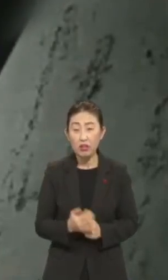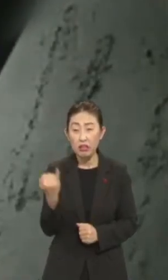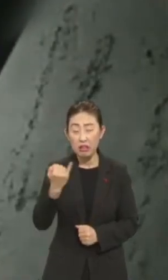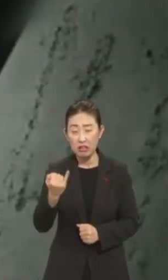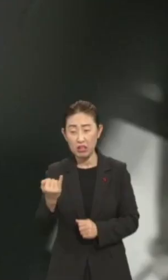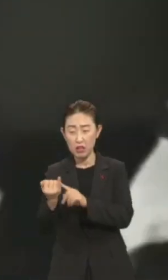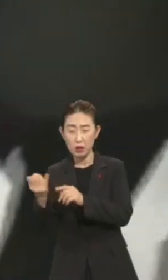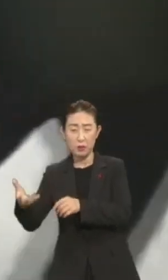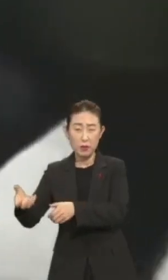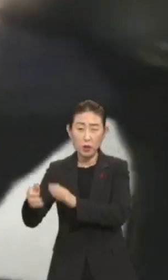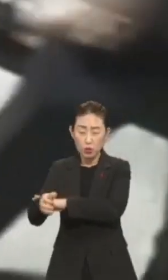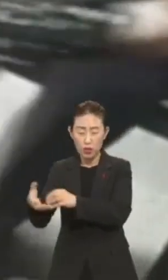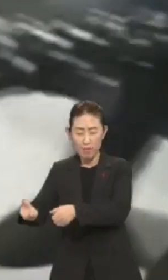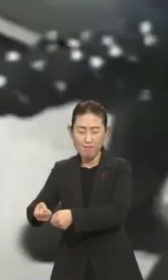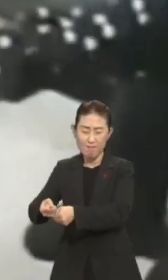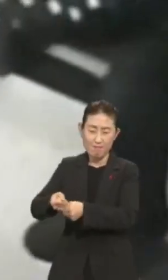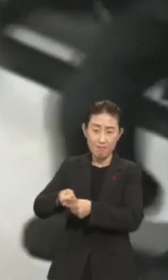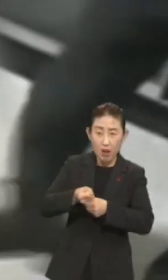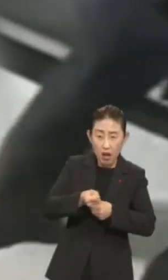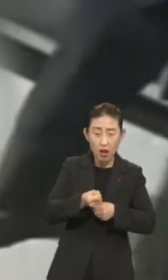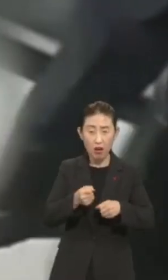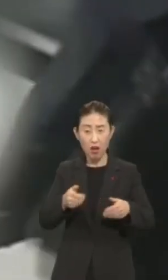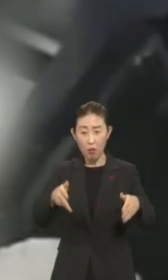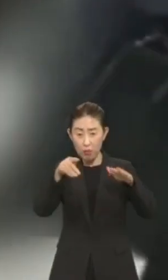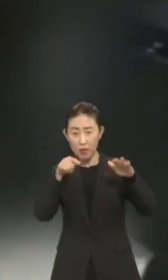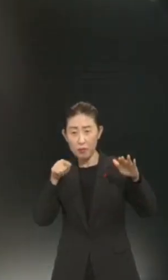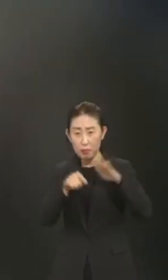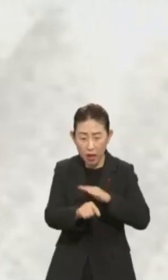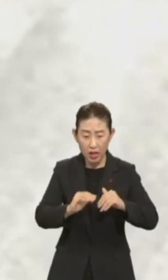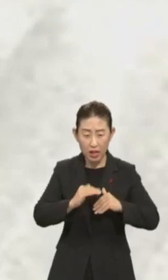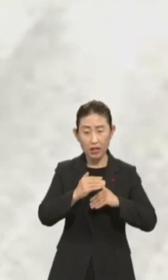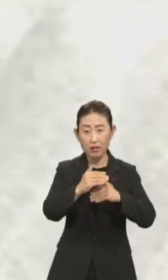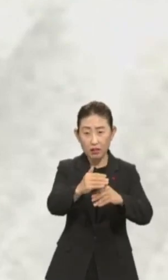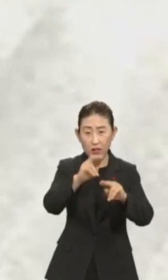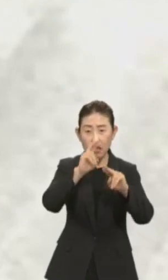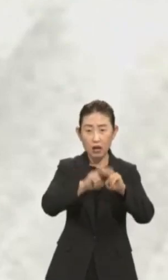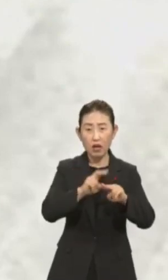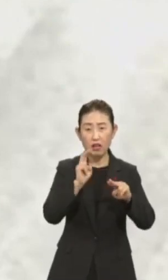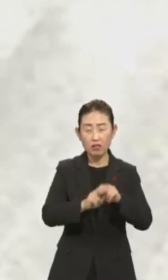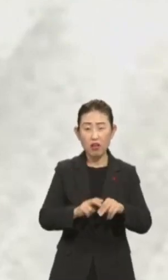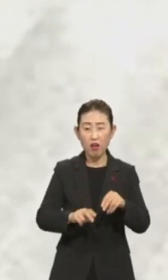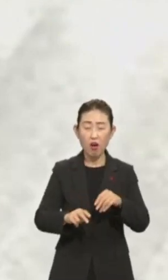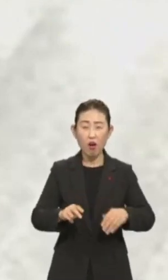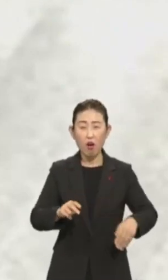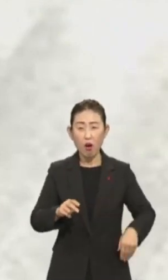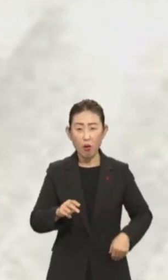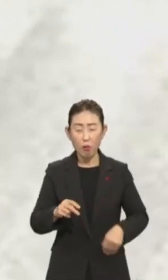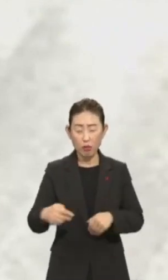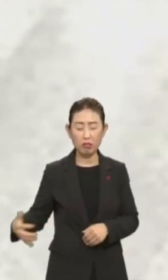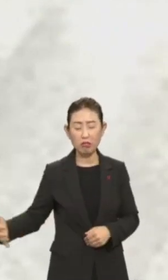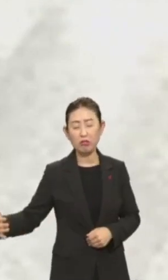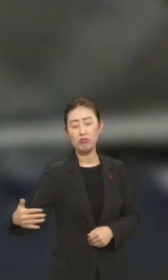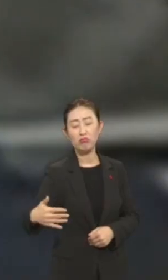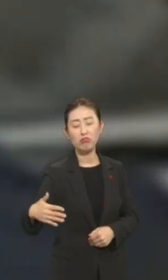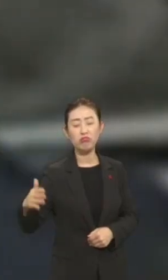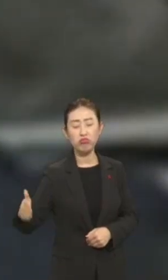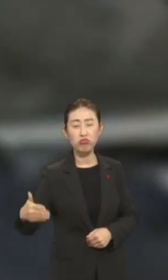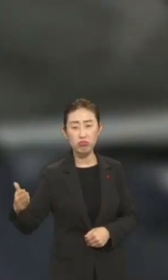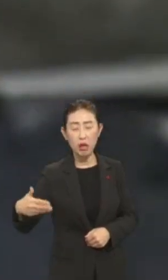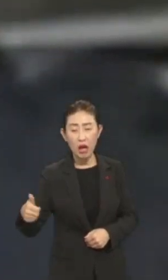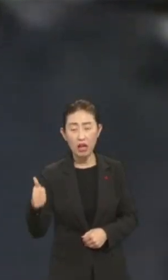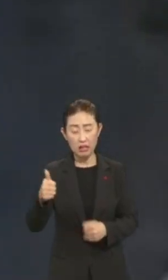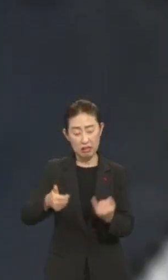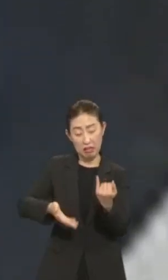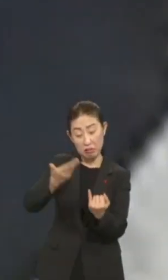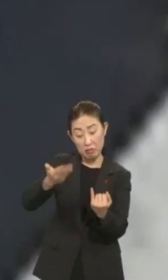잡아끌고 건물 안으로 들어가려고 합니다 계단에 안고 선 허리와 등을 쓰다듬습니다 여직원들을 추행한 혐의로